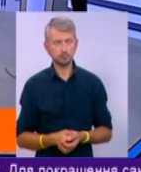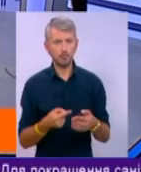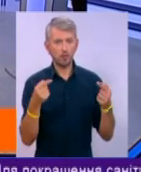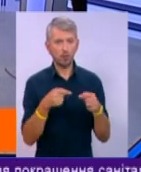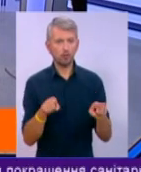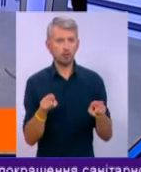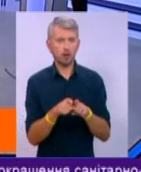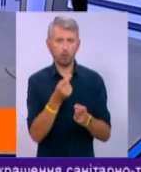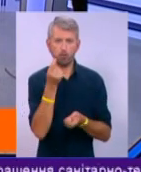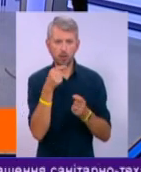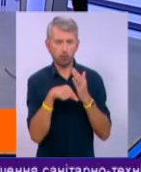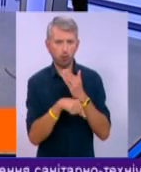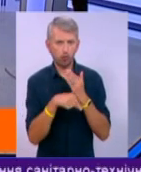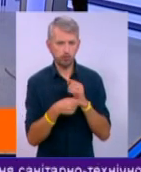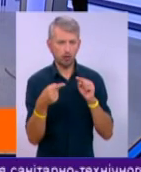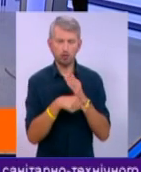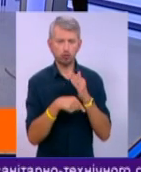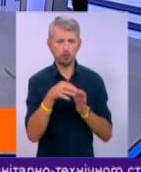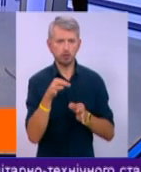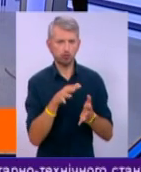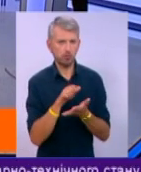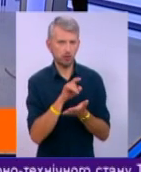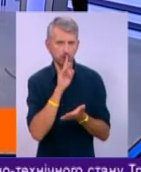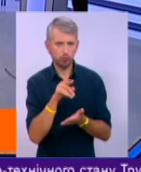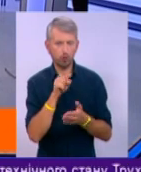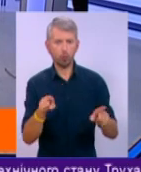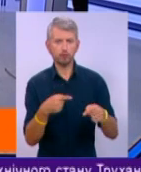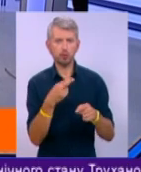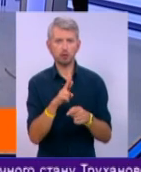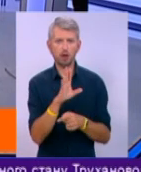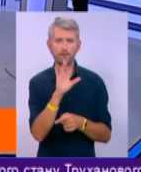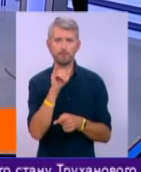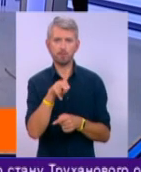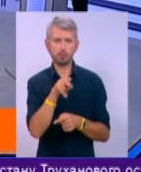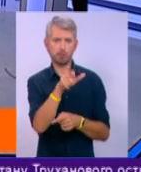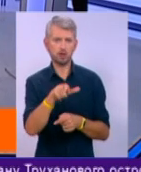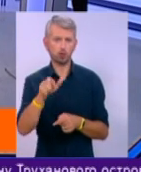такою мікрокорупцією антикорупційний суд не буде займатися. Його створює для VIP-персон.